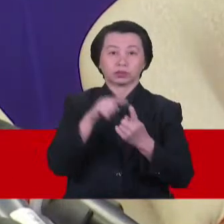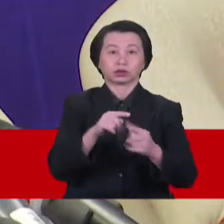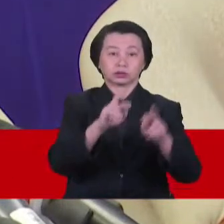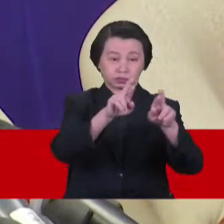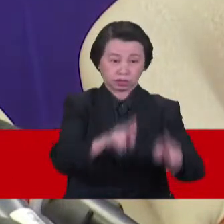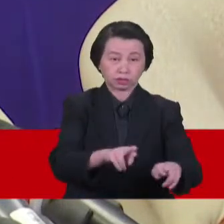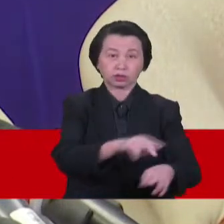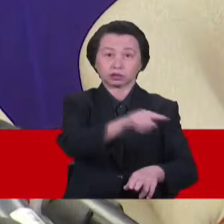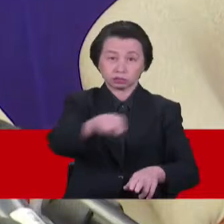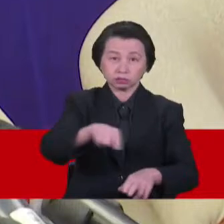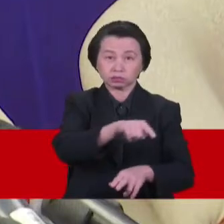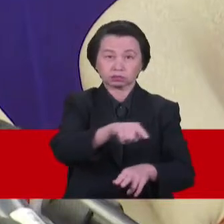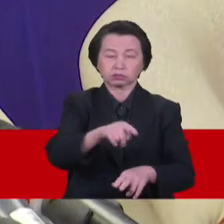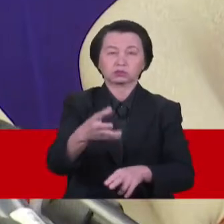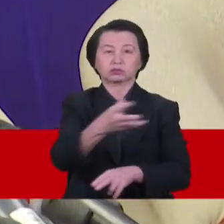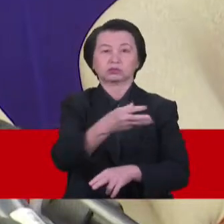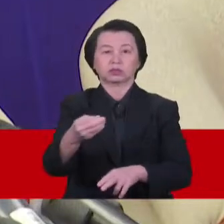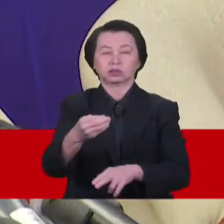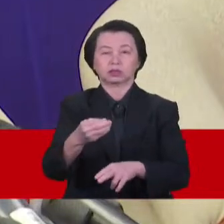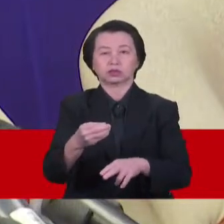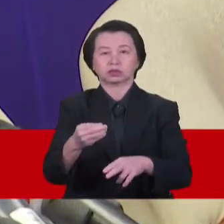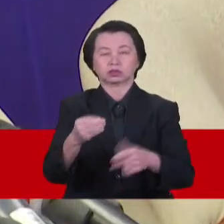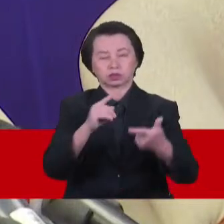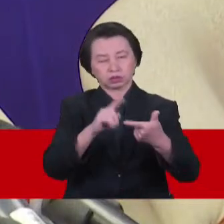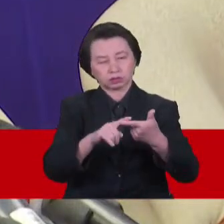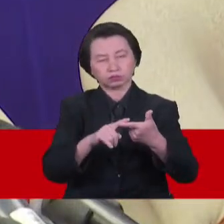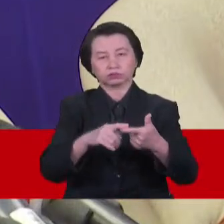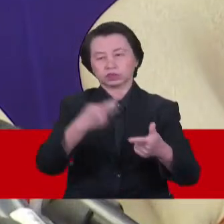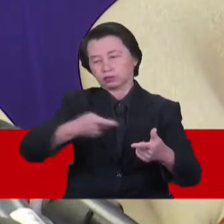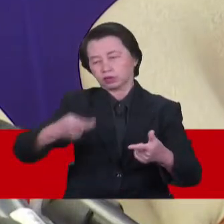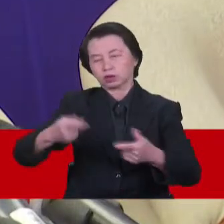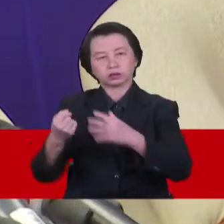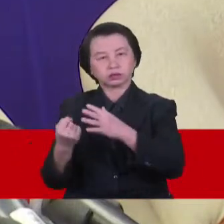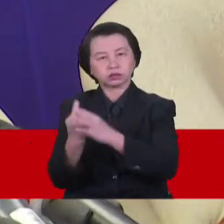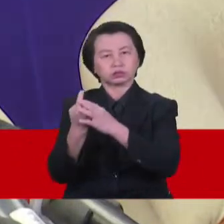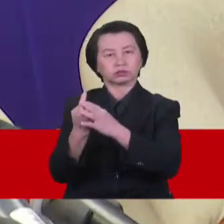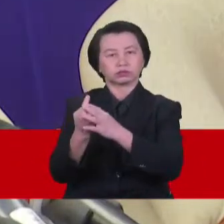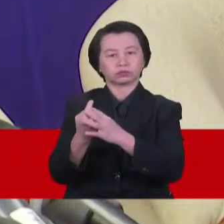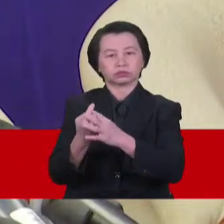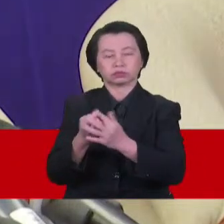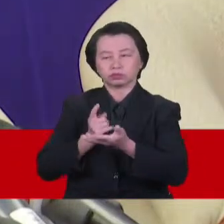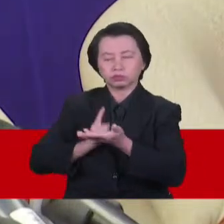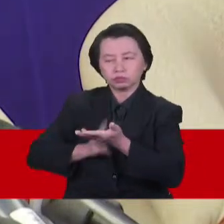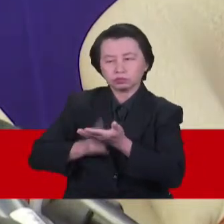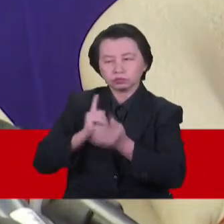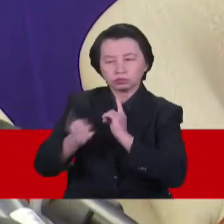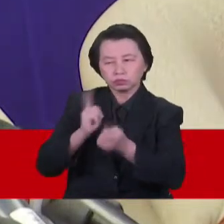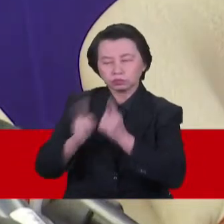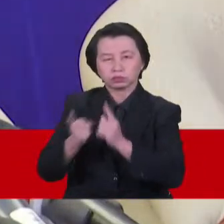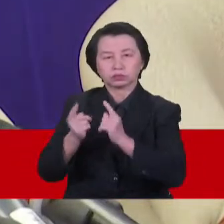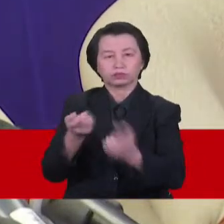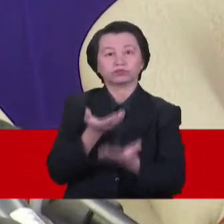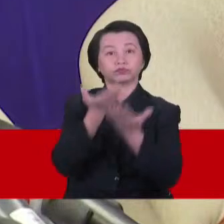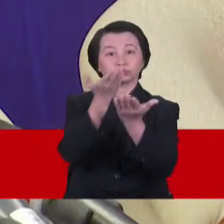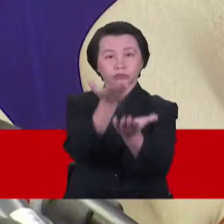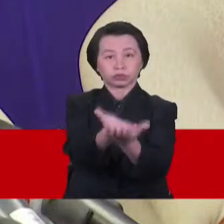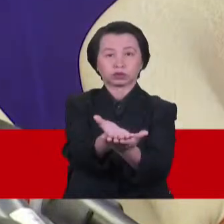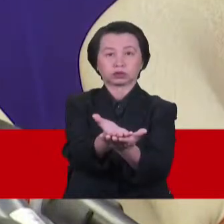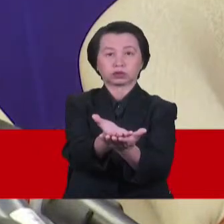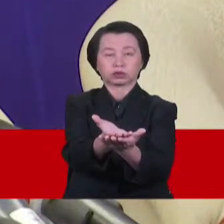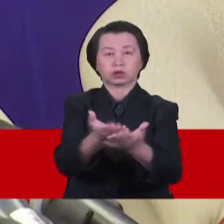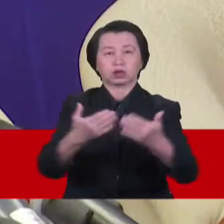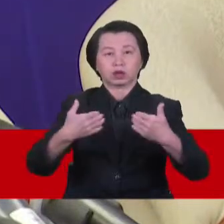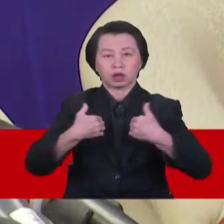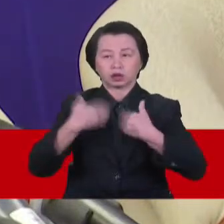pengguna. Dan selain itu juga perkara-perkara yang membangkit adalah perbincangan adalah cadangan.